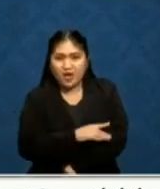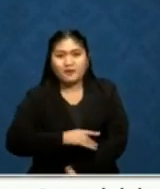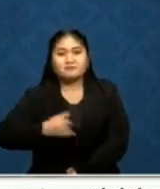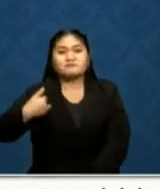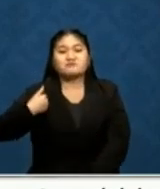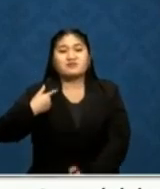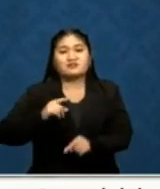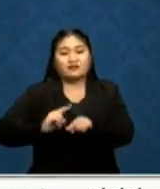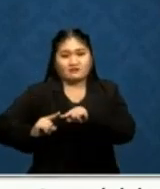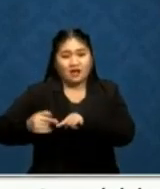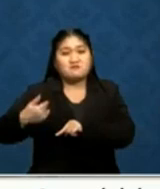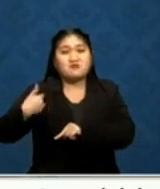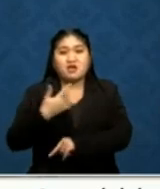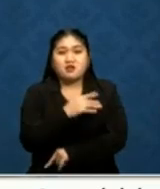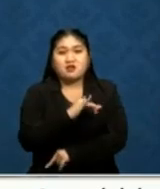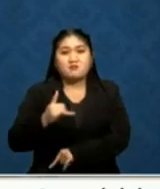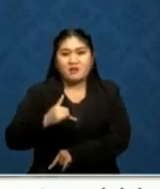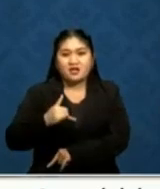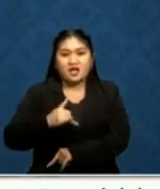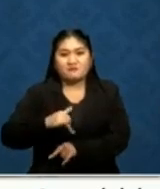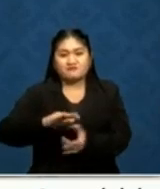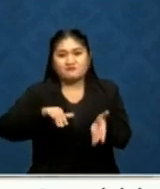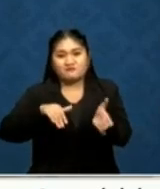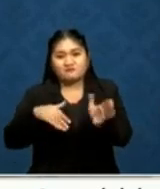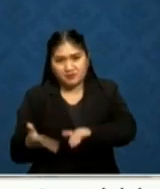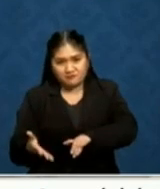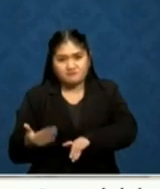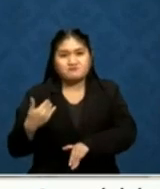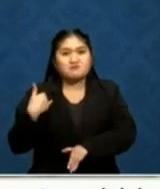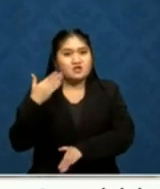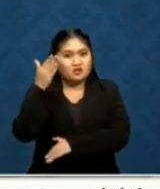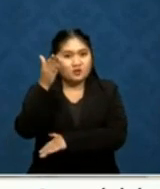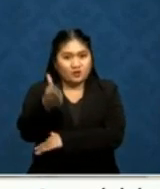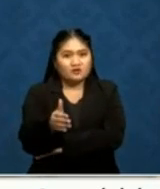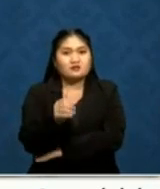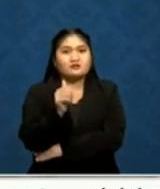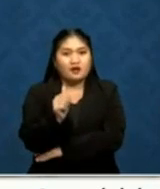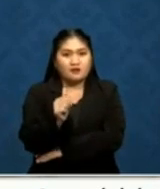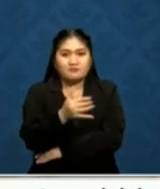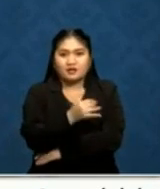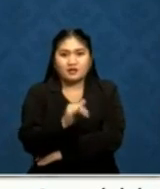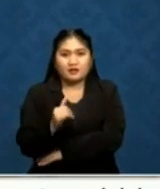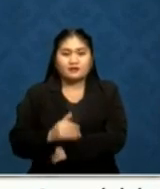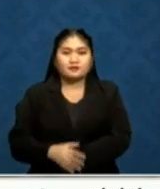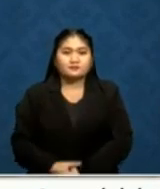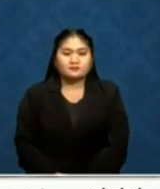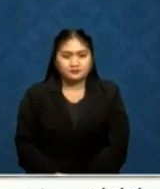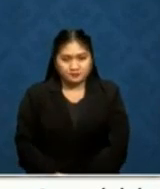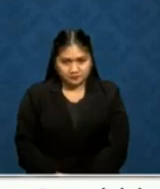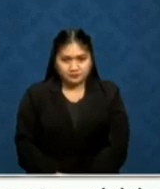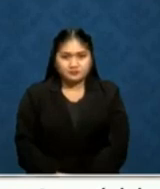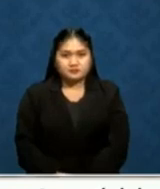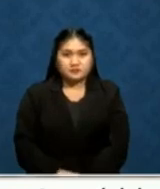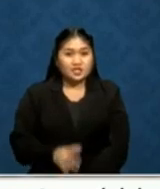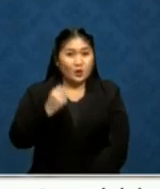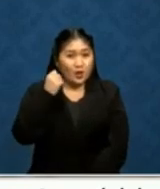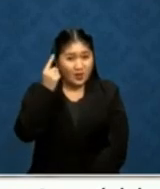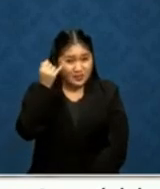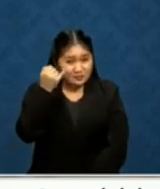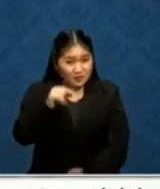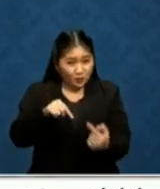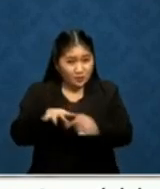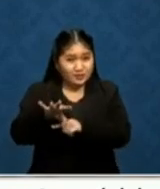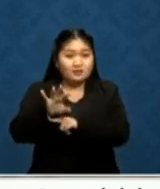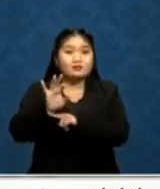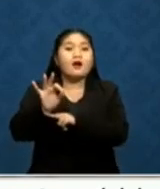ได้หรืออาจจะนำไปสู่การสูญเสียชีวิตในอนาคตได้เช่นเดียวกันข้อเข้าใจผิดประการที่9